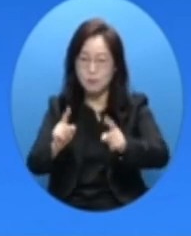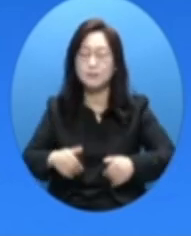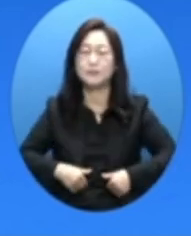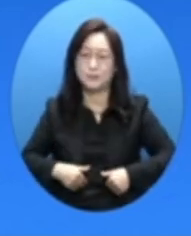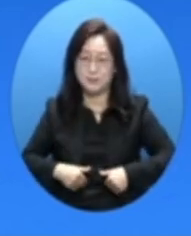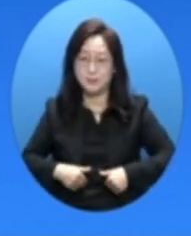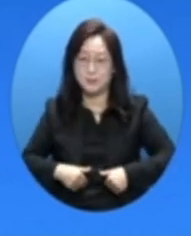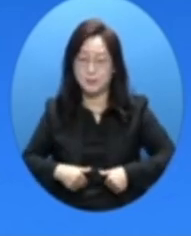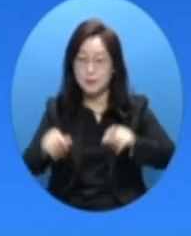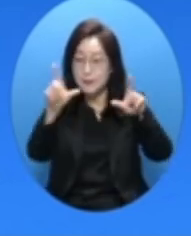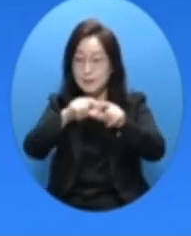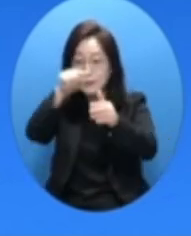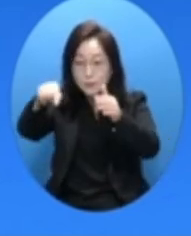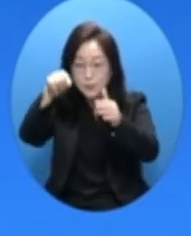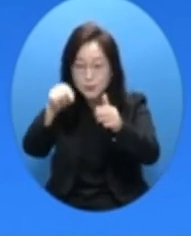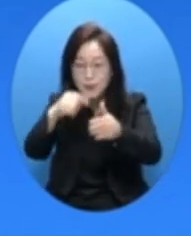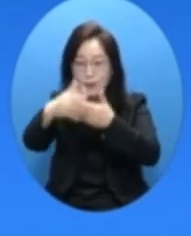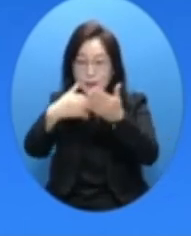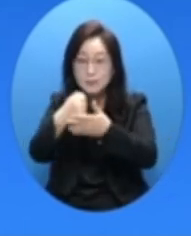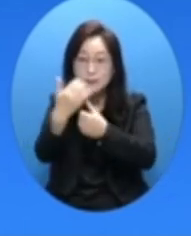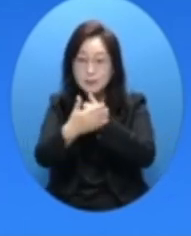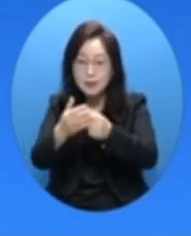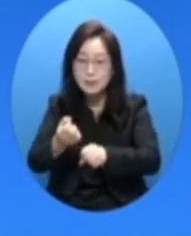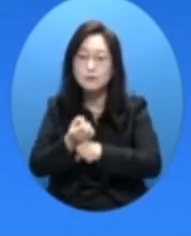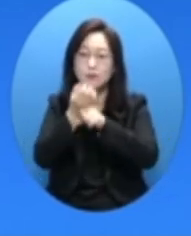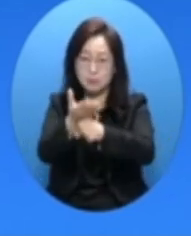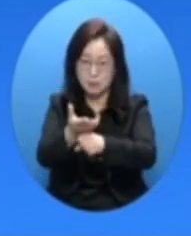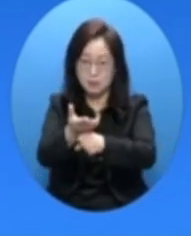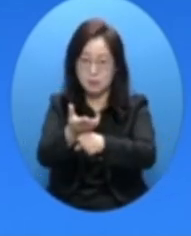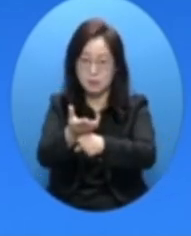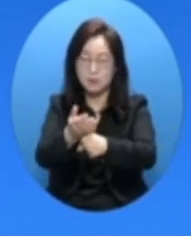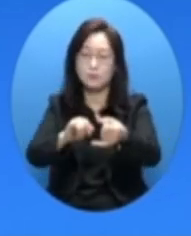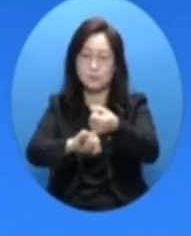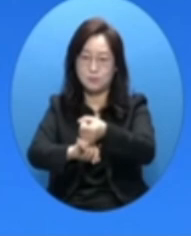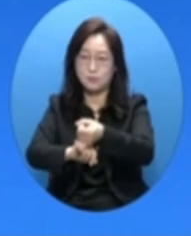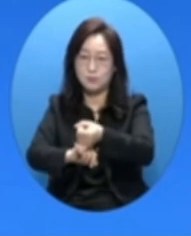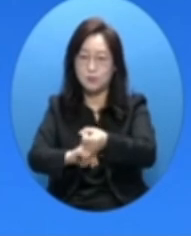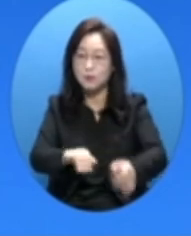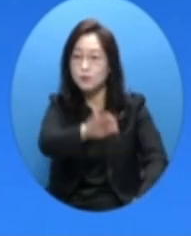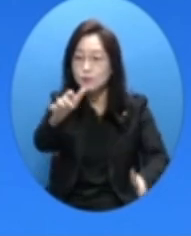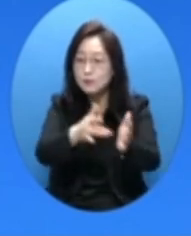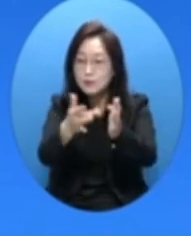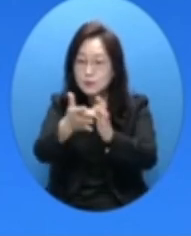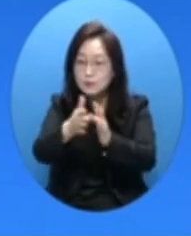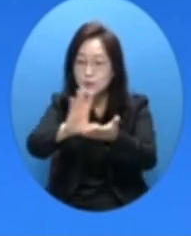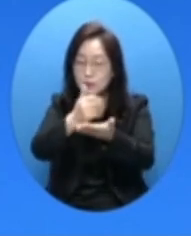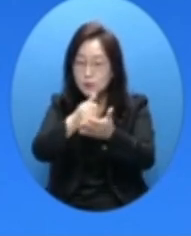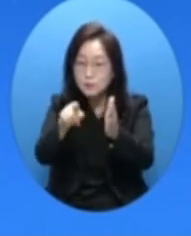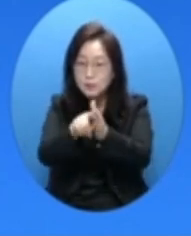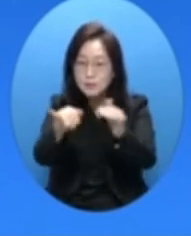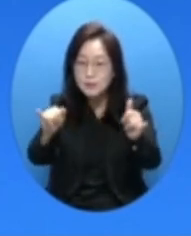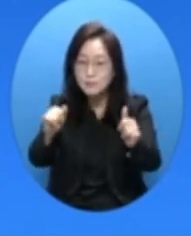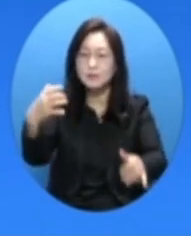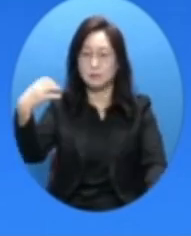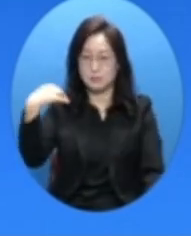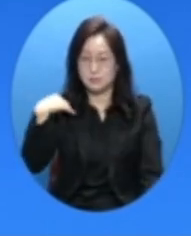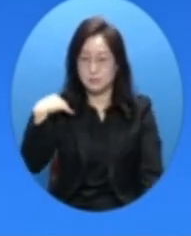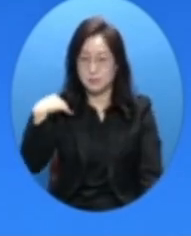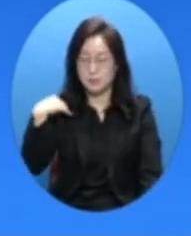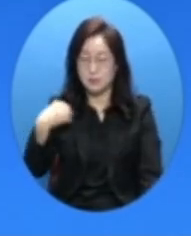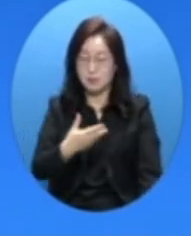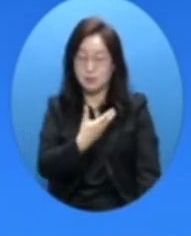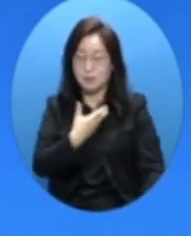삶 가운데 하나님의 은혜를 전해야 되는 것입니다 이것이 예수님은 우리들의 사명입니다 우리가 절마의 찬사를 그냥